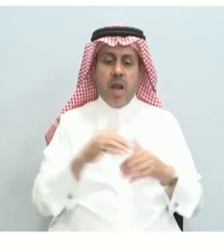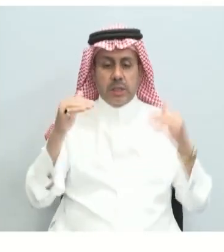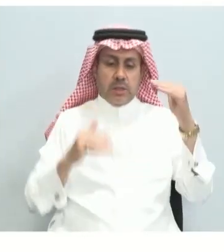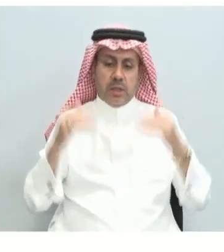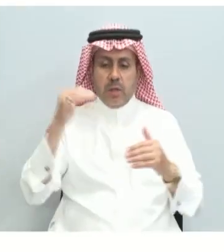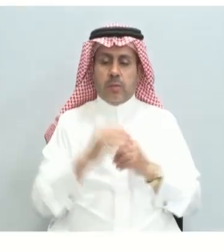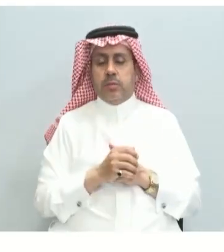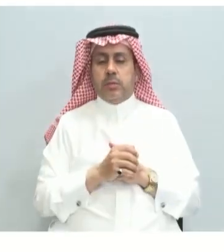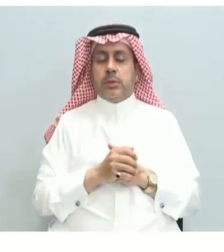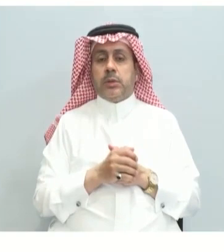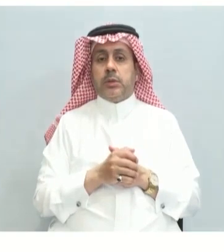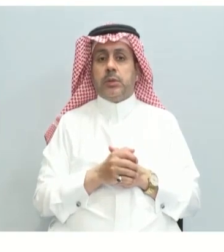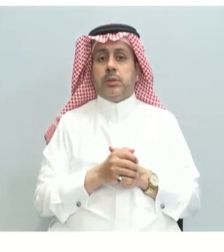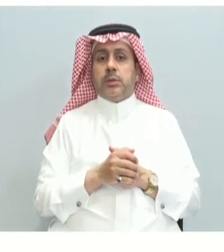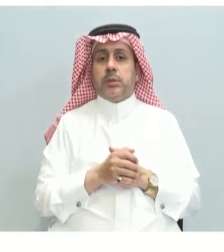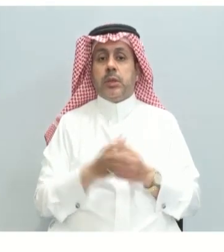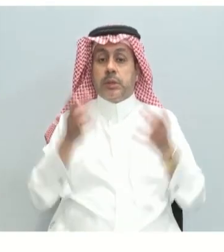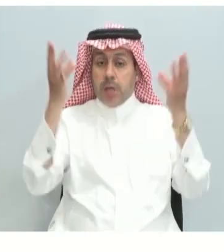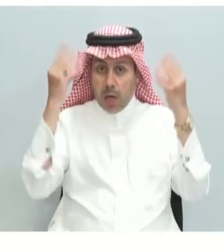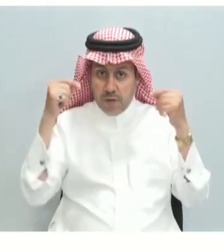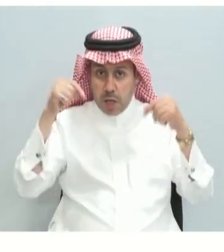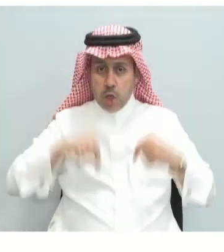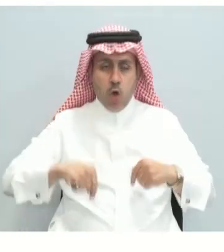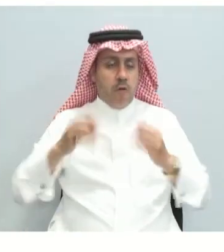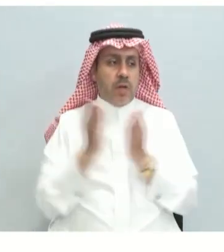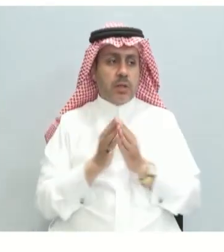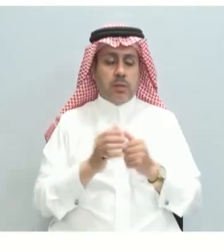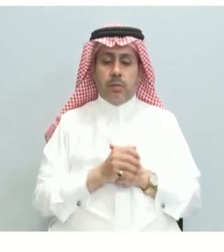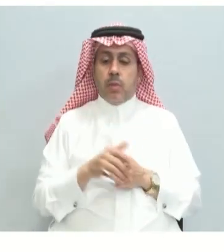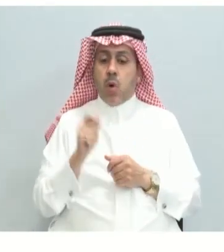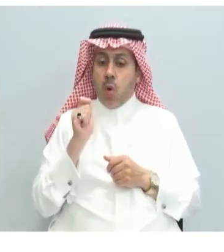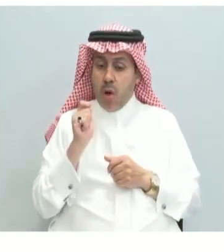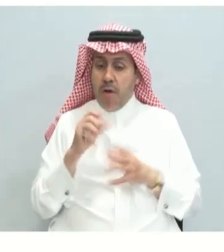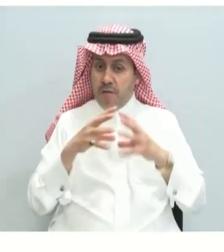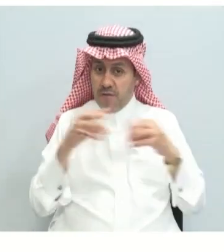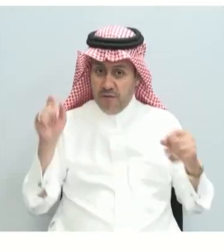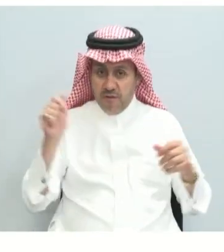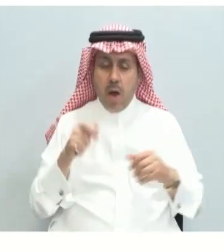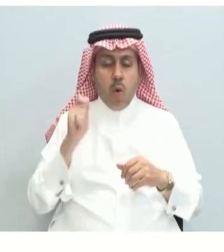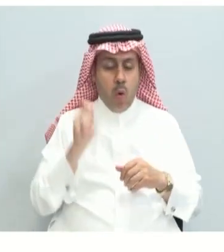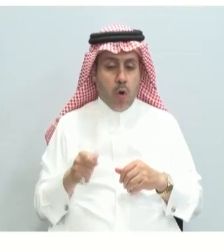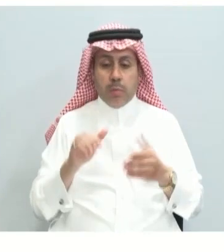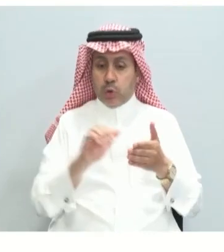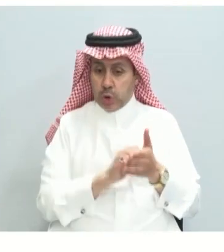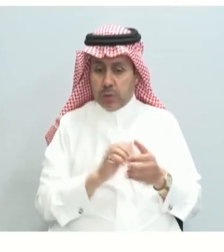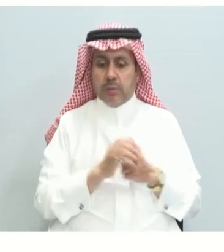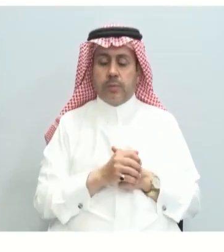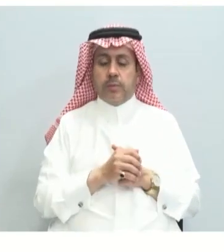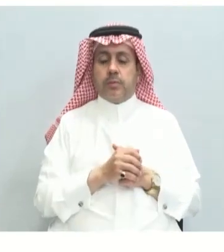والفعل. إذن تعرفنا على معنى الفعل وحكمه، ذكرنا شرط الفعل حتى